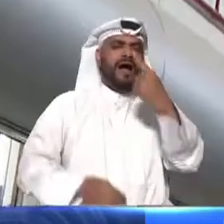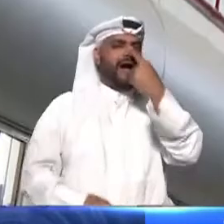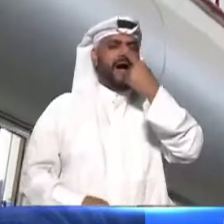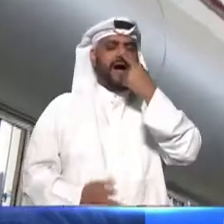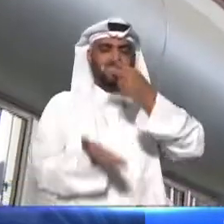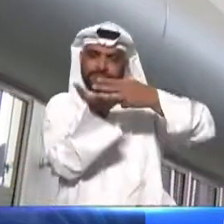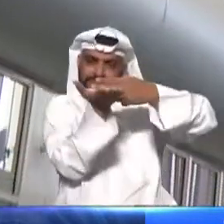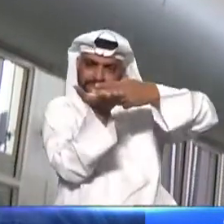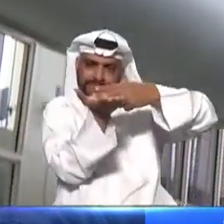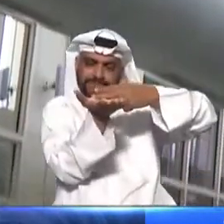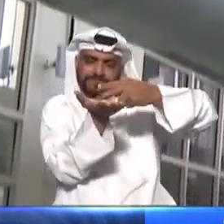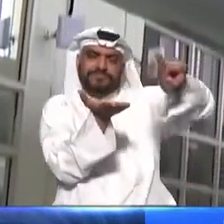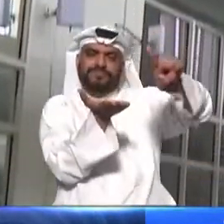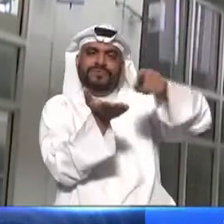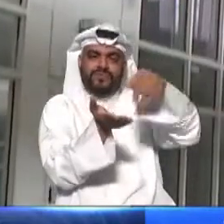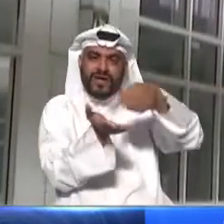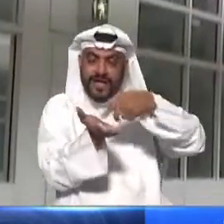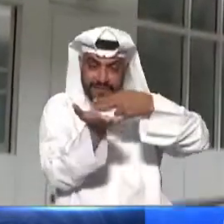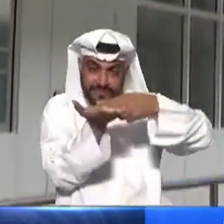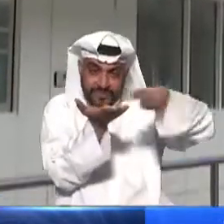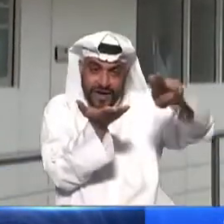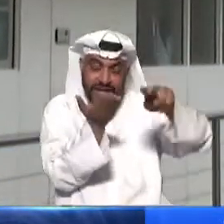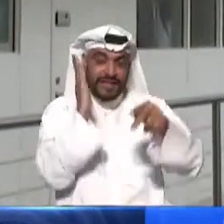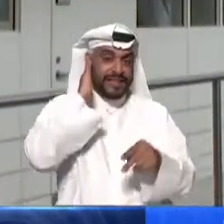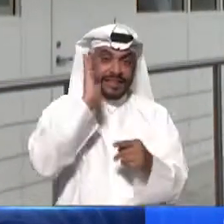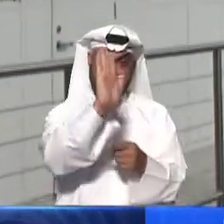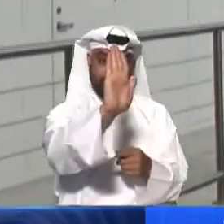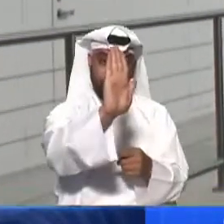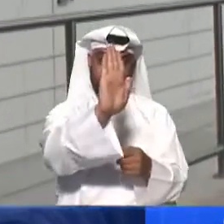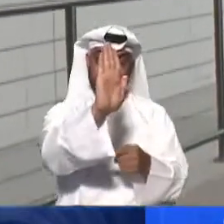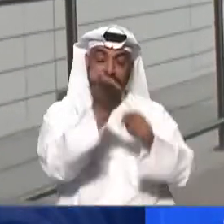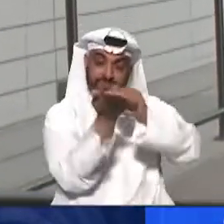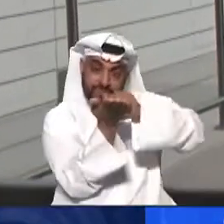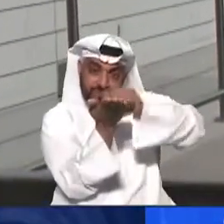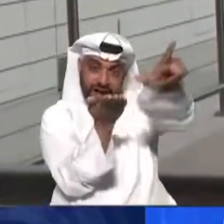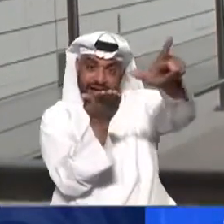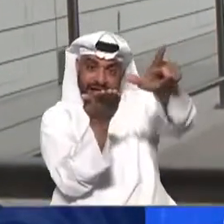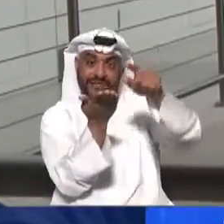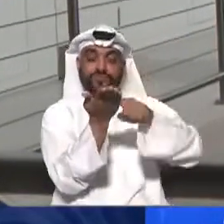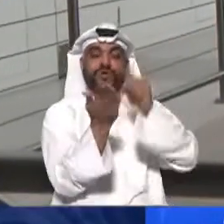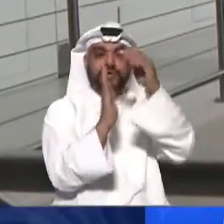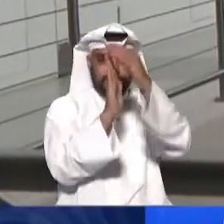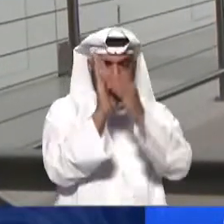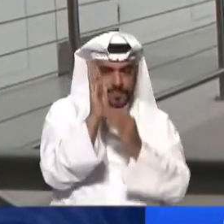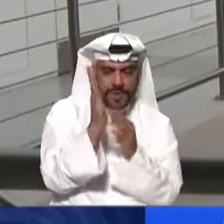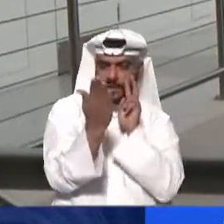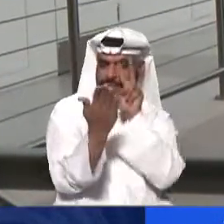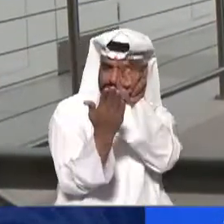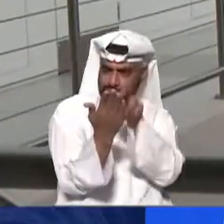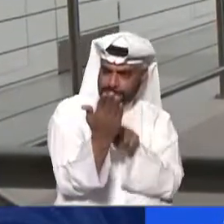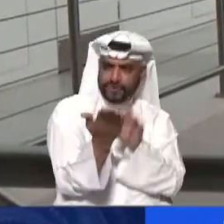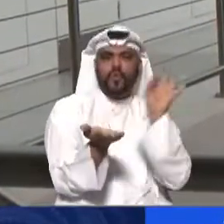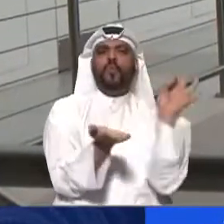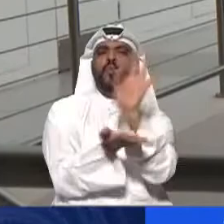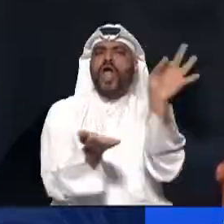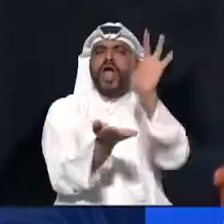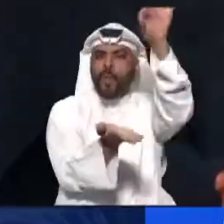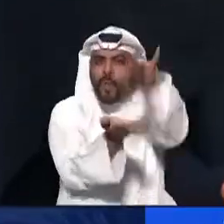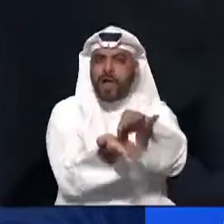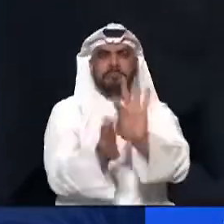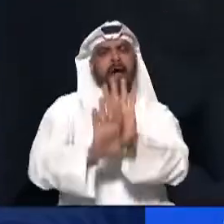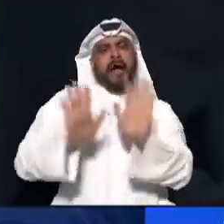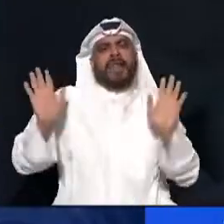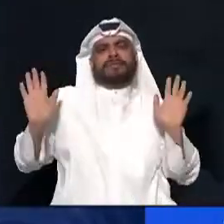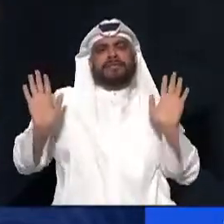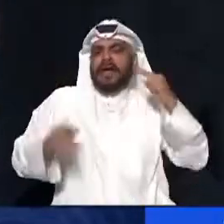رسالة نصية من الجهاز. الجهاز البرنامج هو اللي راح يعد هذه الرسالة، فبالتالي في الطارئ ما في داعي